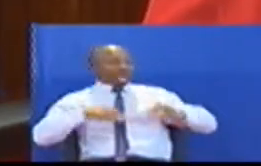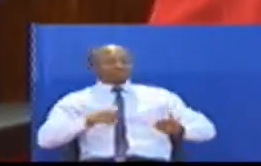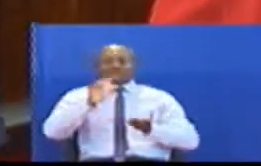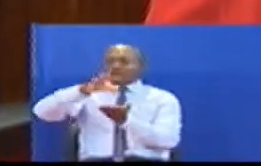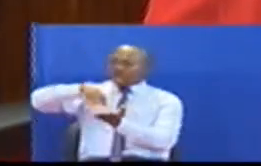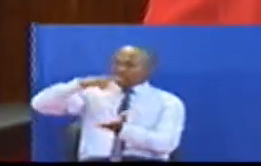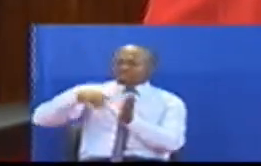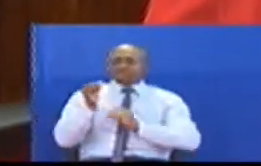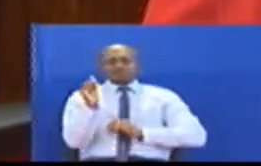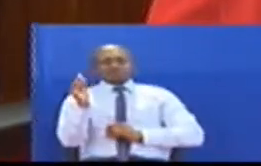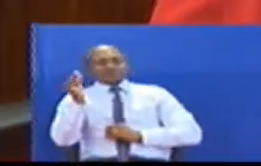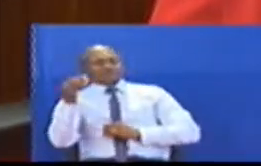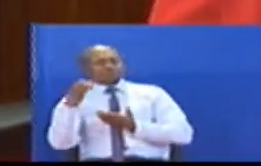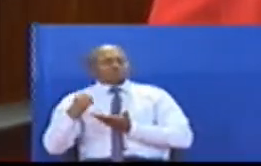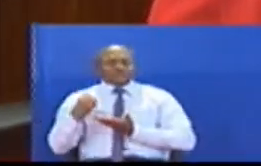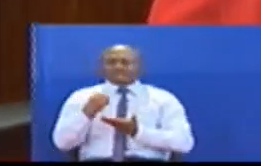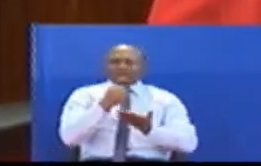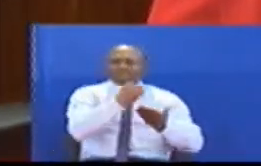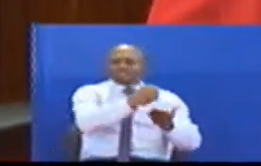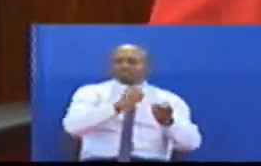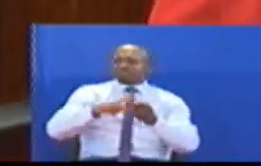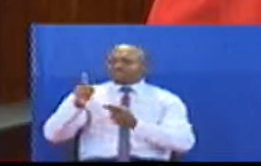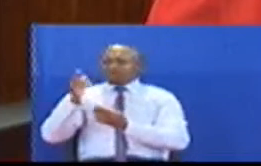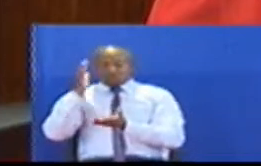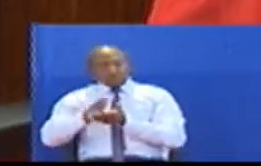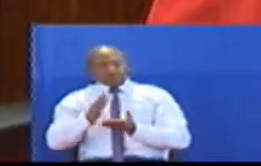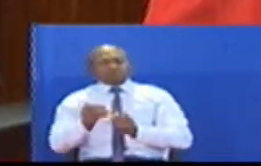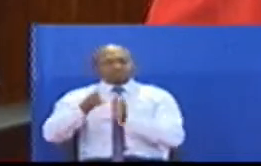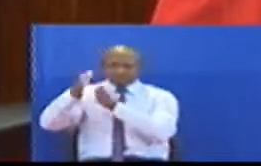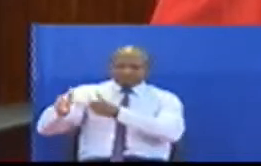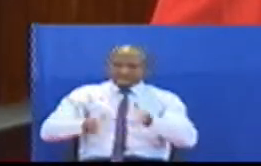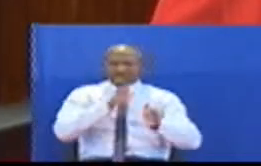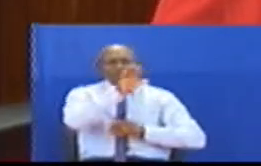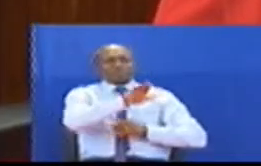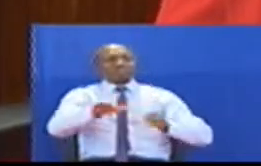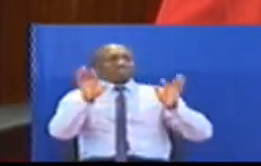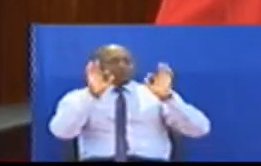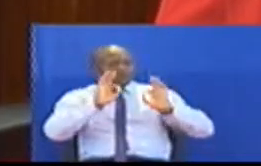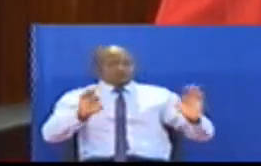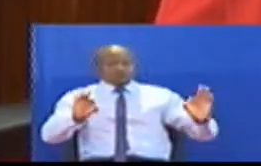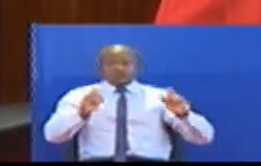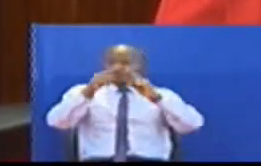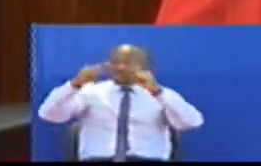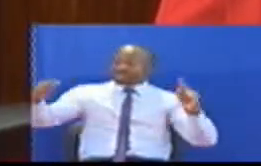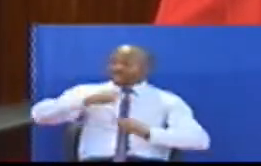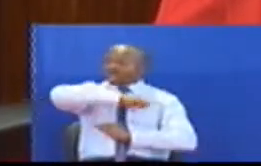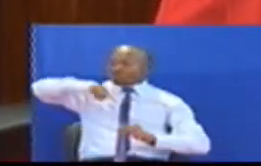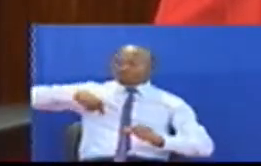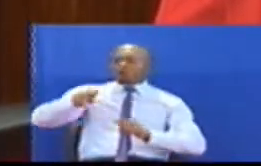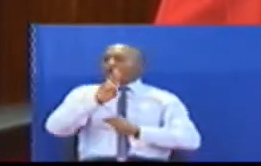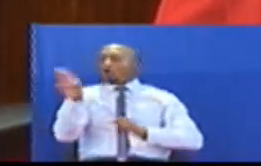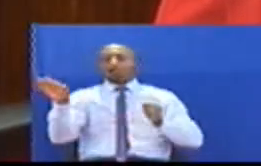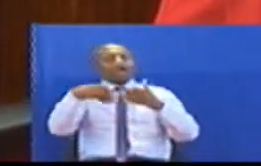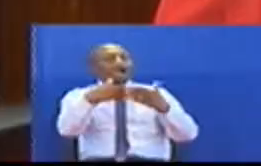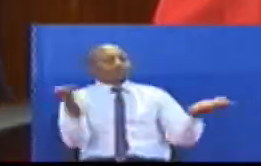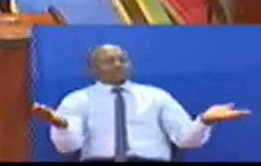madini, sekta ya uwekezaji. Yani mmetuweka katika mazingira mazuri ambayo wapinzani wetu sasa hoja hawana, wanakimbilia kwenye